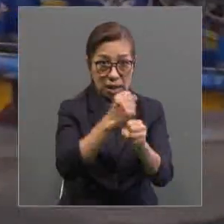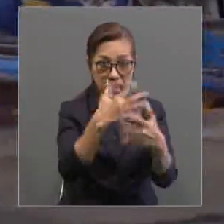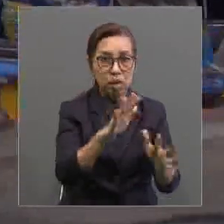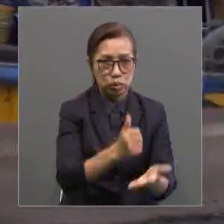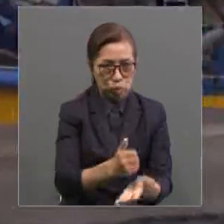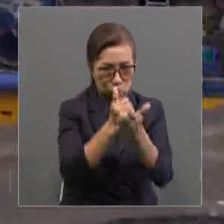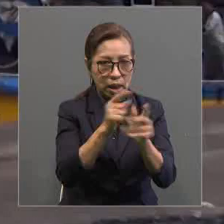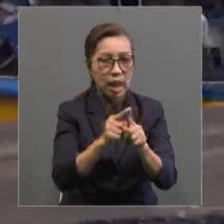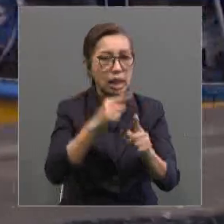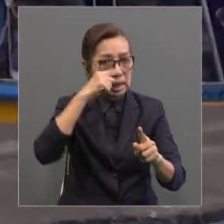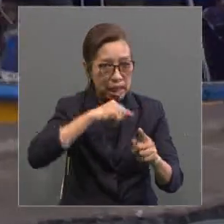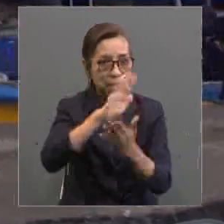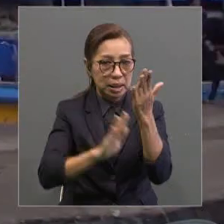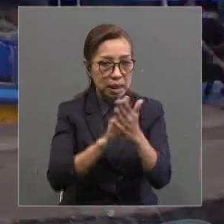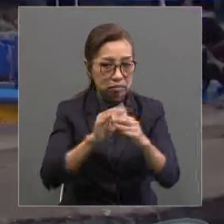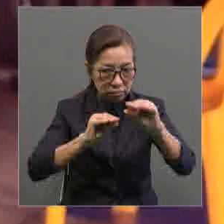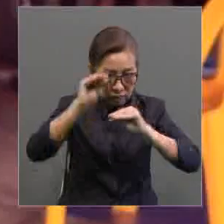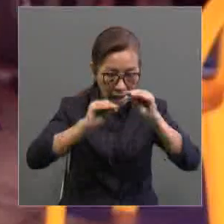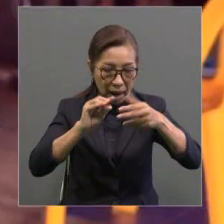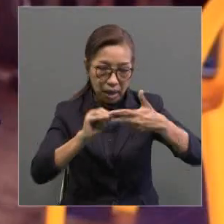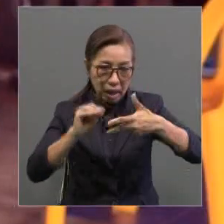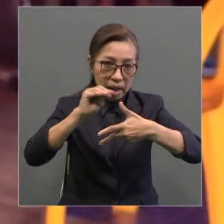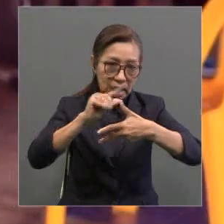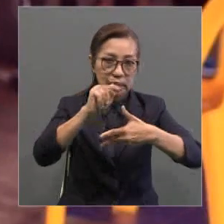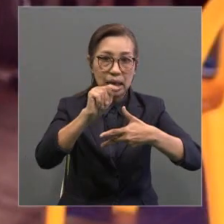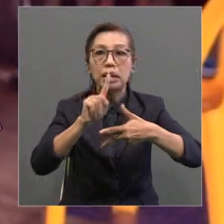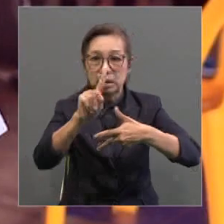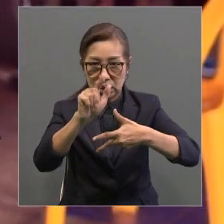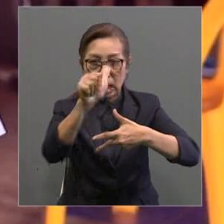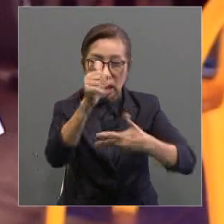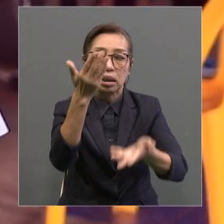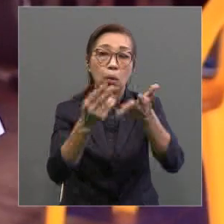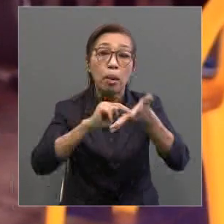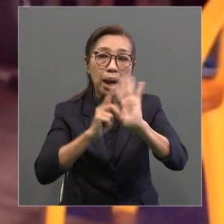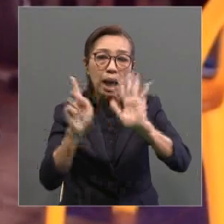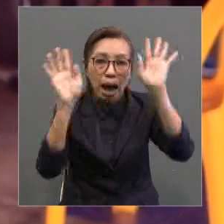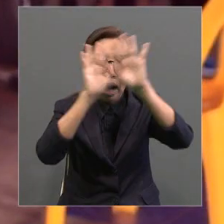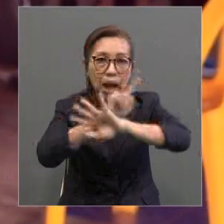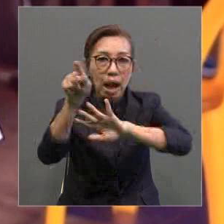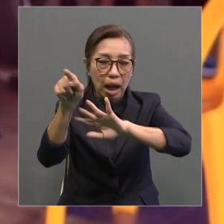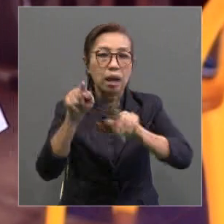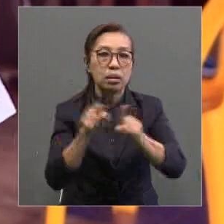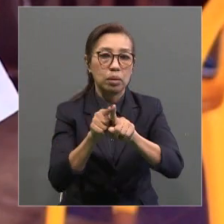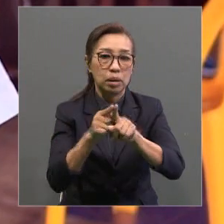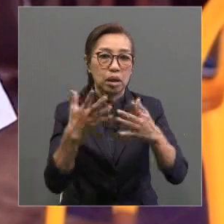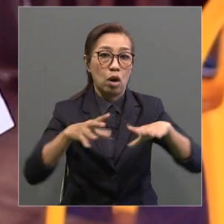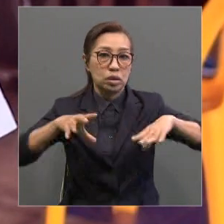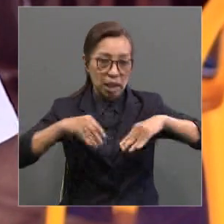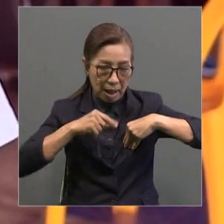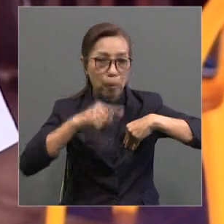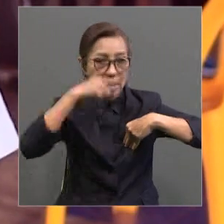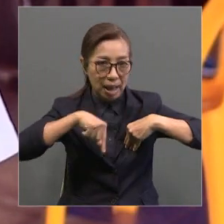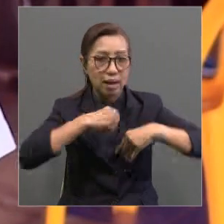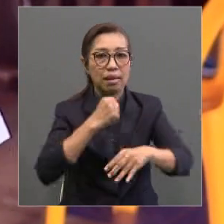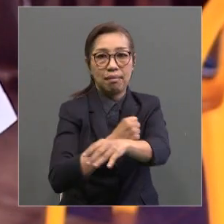ผลักดันนำประเทศไทยไปสู่เทียร์หนึ่งหรือว่าได้รับการยอมรับนะครับขั้นสูงสุดในเรื่องของการป้องกันการ